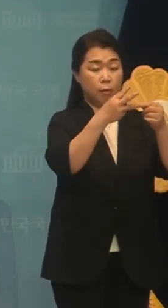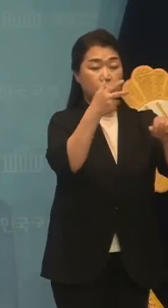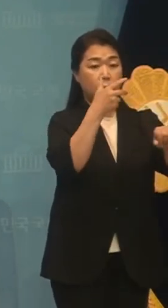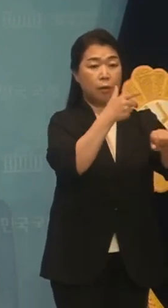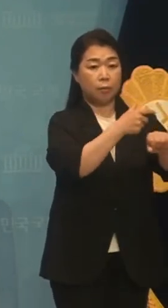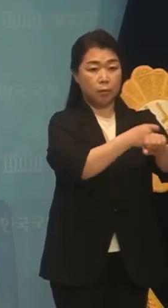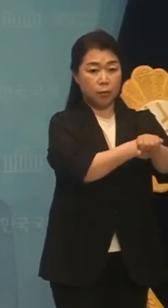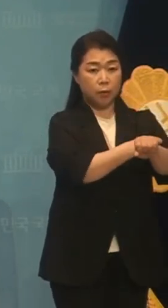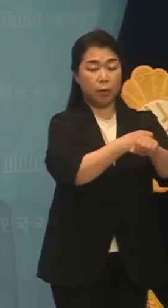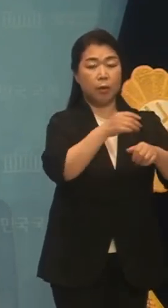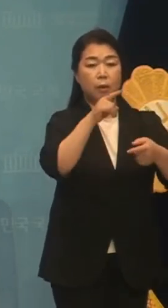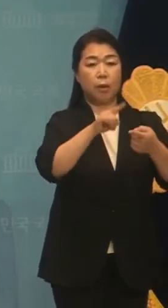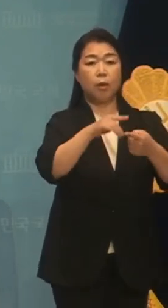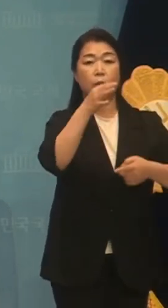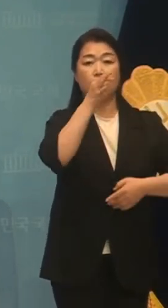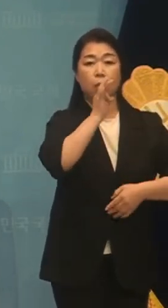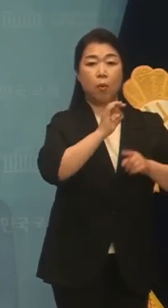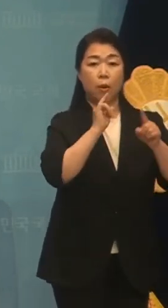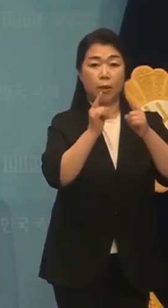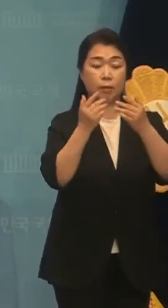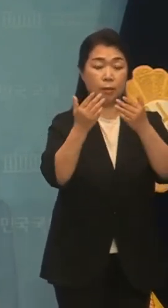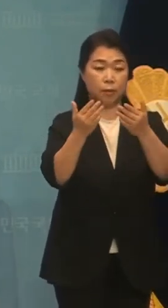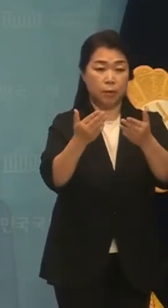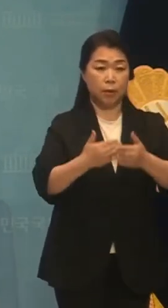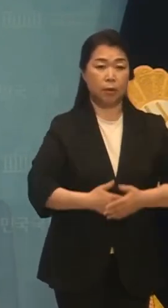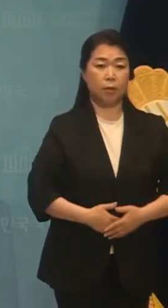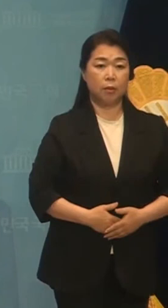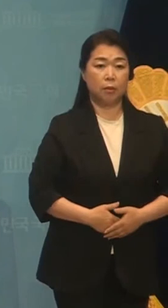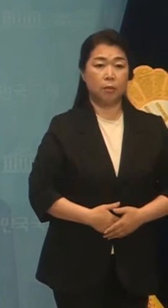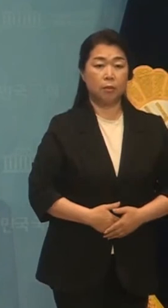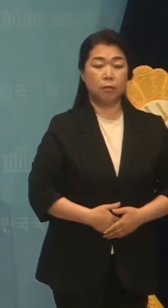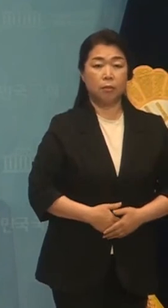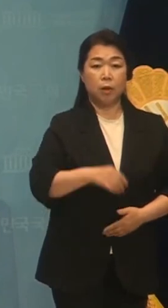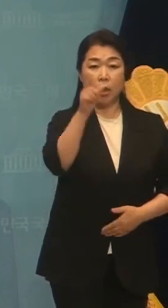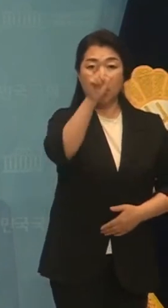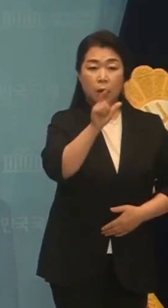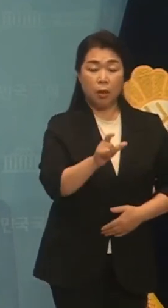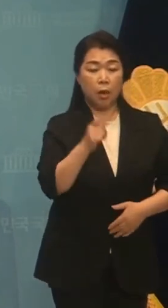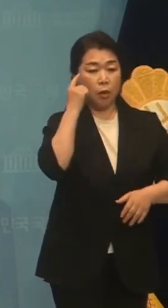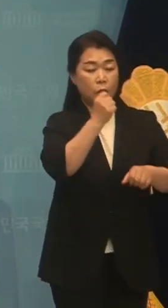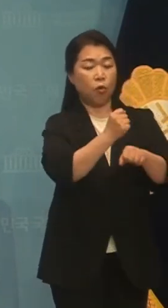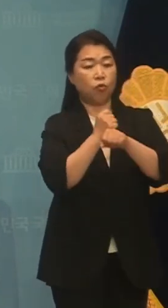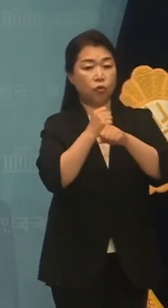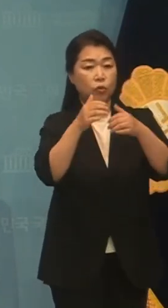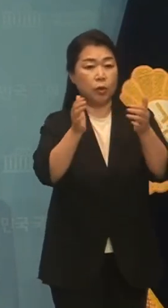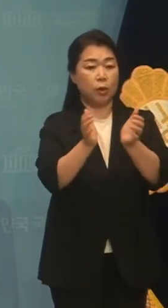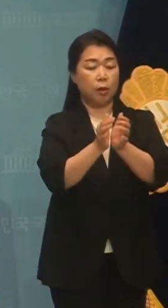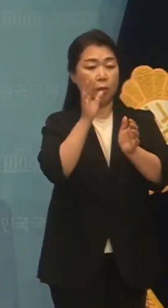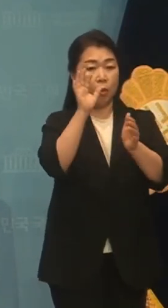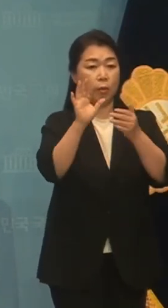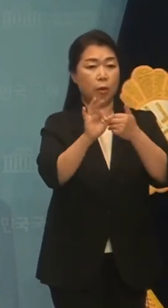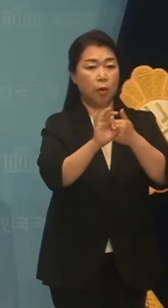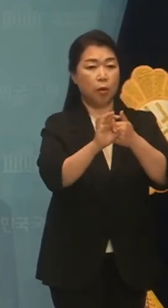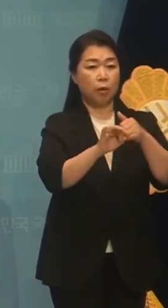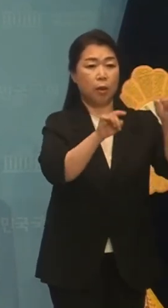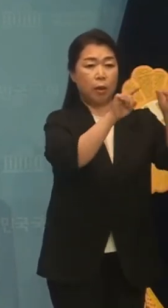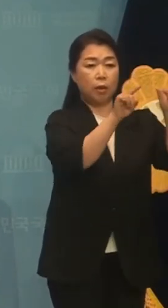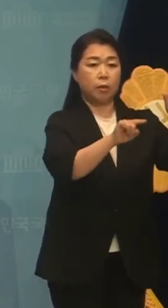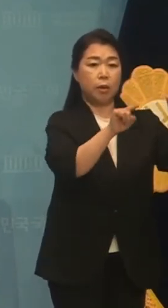백신 접종에 대한 효과를 말씀드리겠습니다. 이탈리아 연구진에 따르면 아스트라제네카